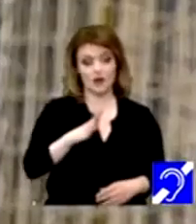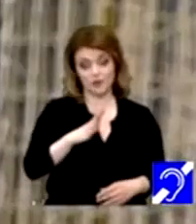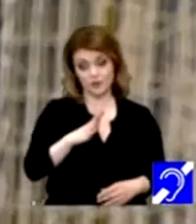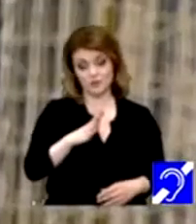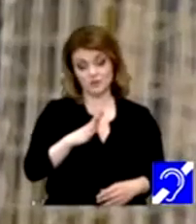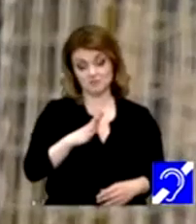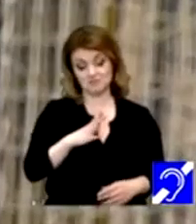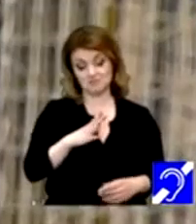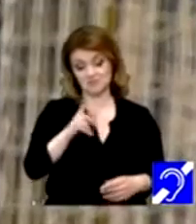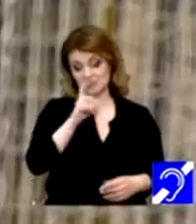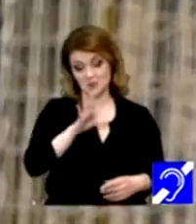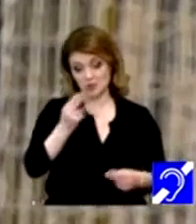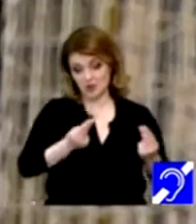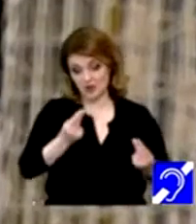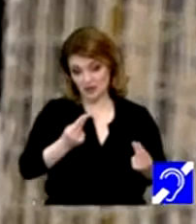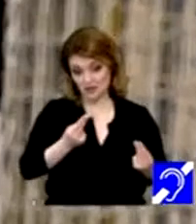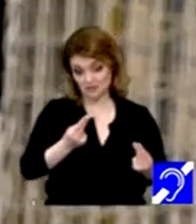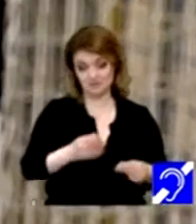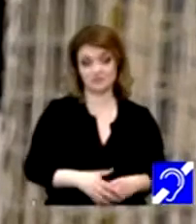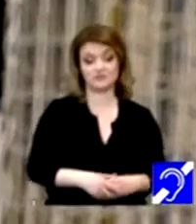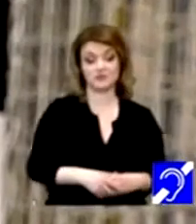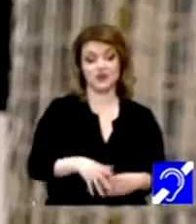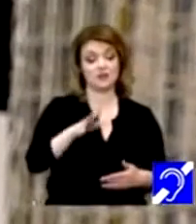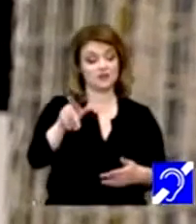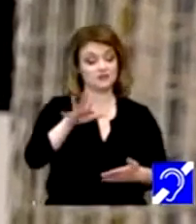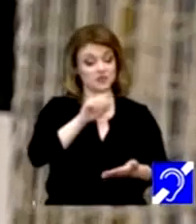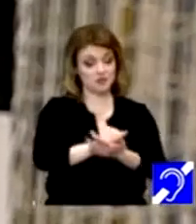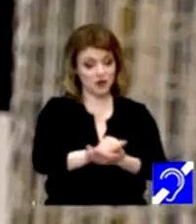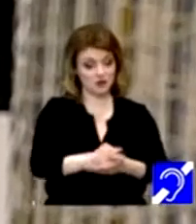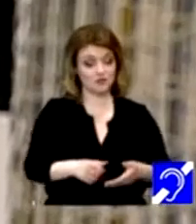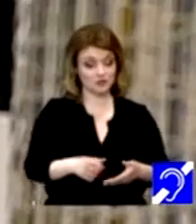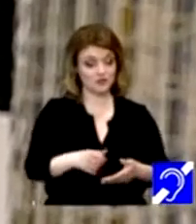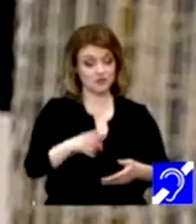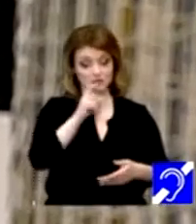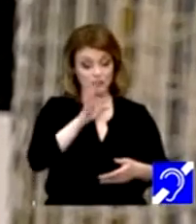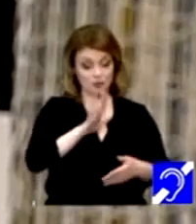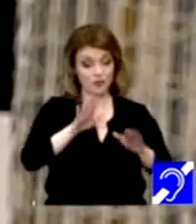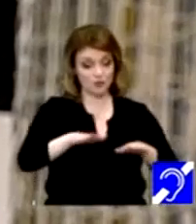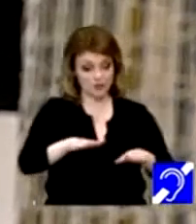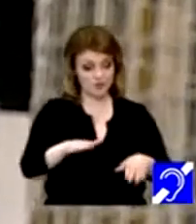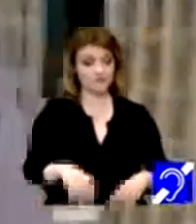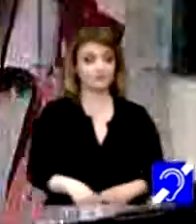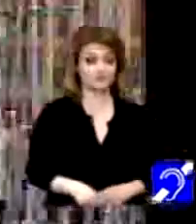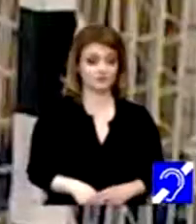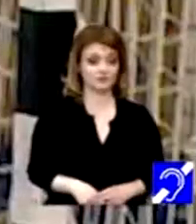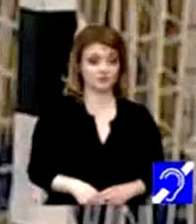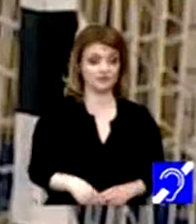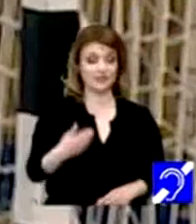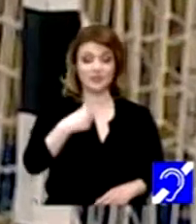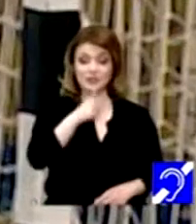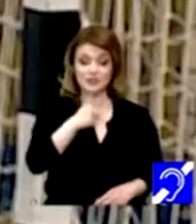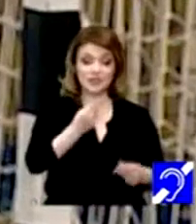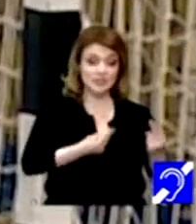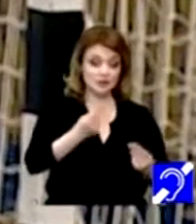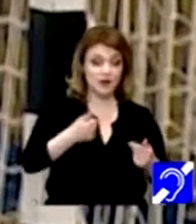zic eu, bun, două echipe care sunt în fruntea clasamentului și care au oferit ce au avut pe acest teren. Am încercat să jucăm